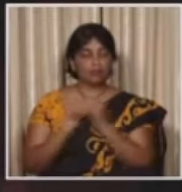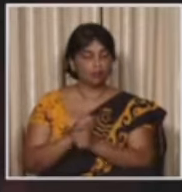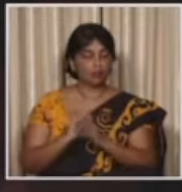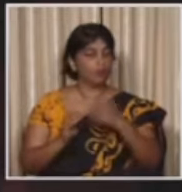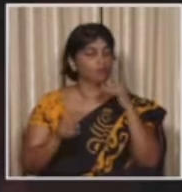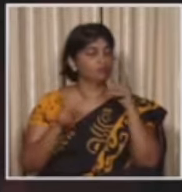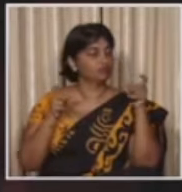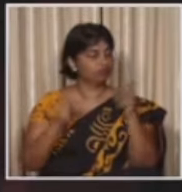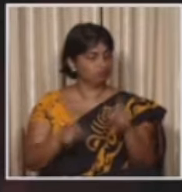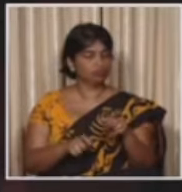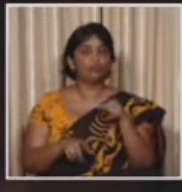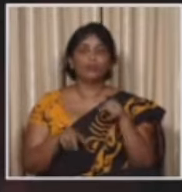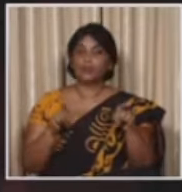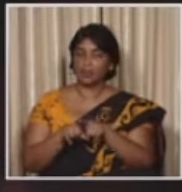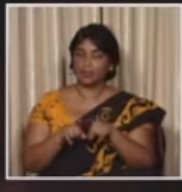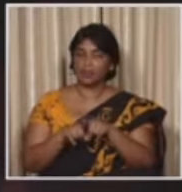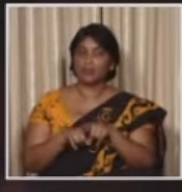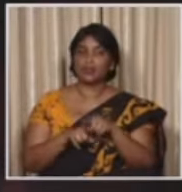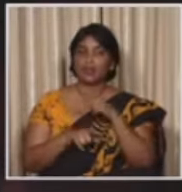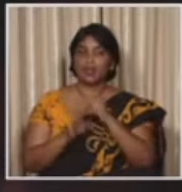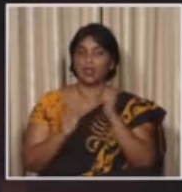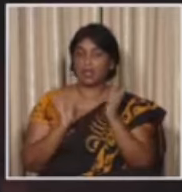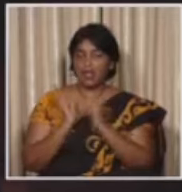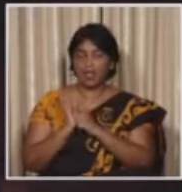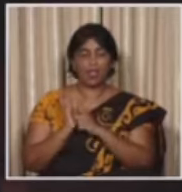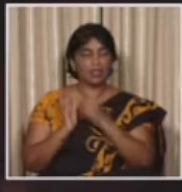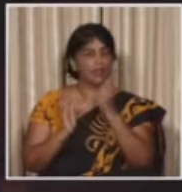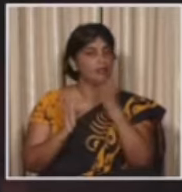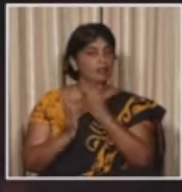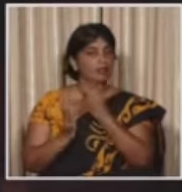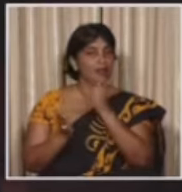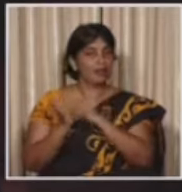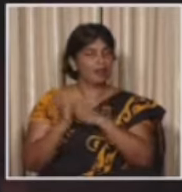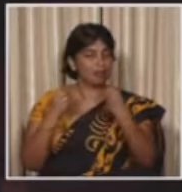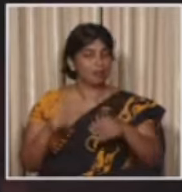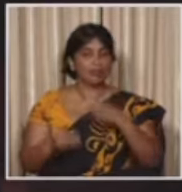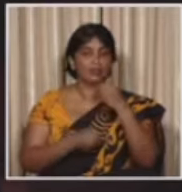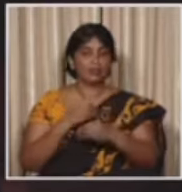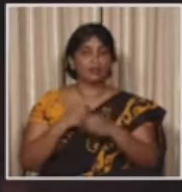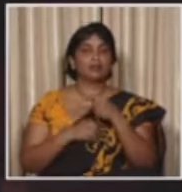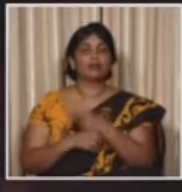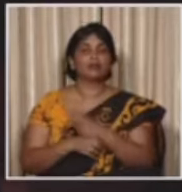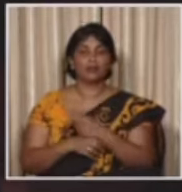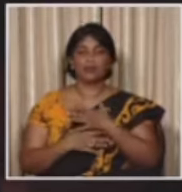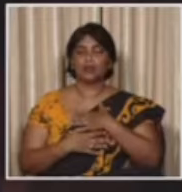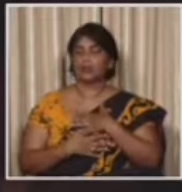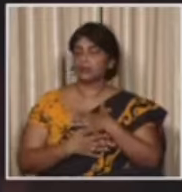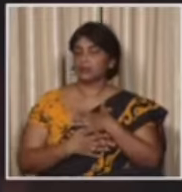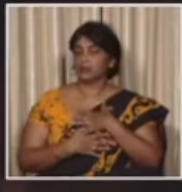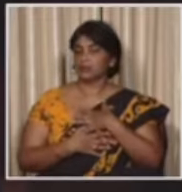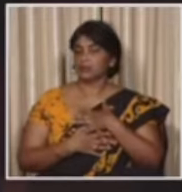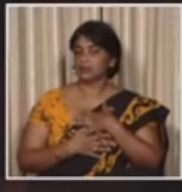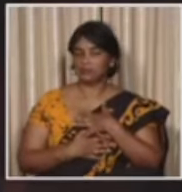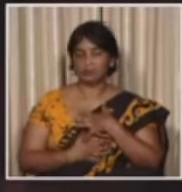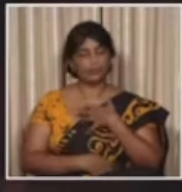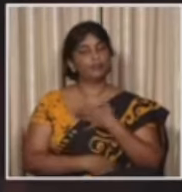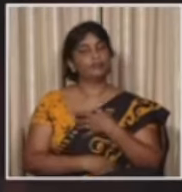අත්හිටවන්නට ඕන, මේ ශුද්‍ර කුඩා හා මධ්‍ය පරිමාණයේ කර්මාන්තකරුවන්ට හුස්ම ගන්න අවස්ථාවක්,